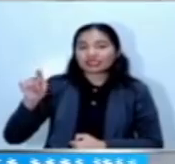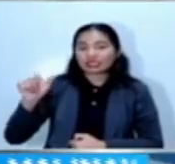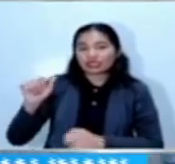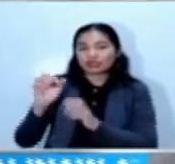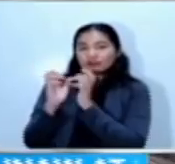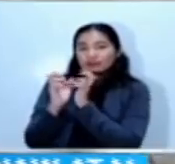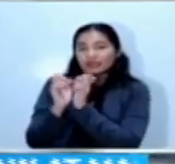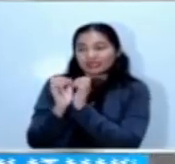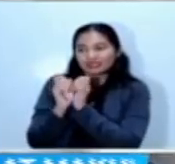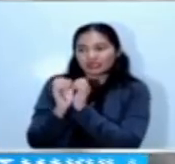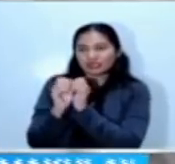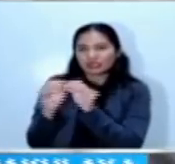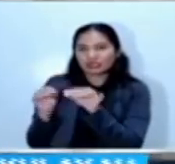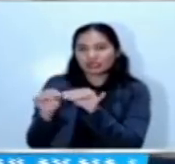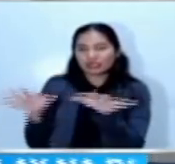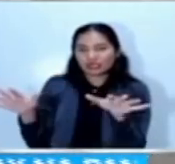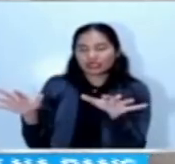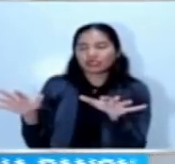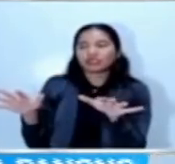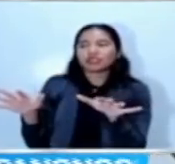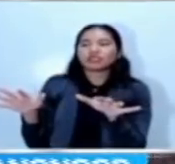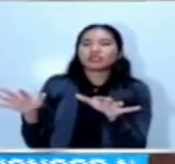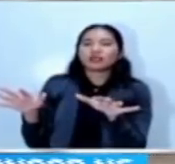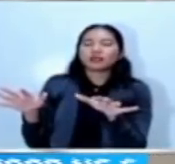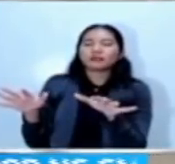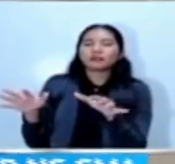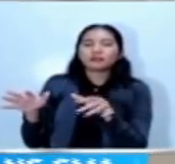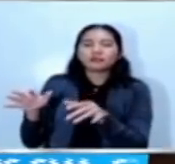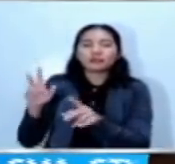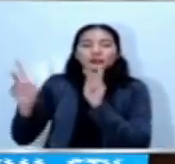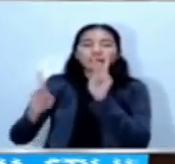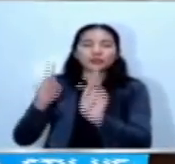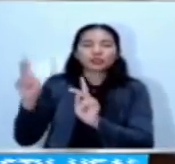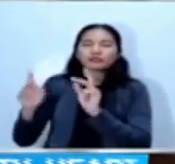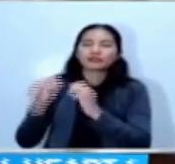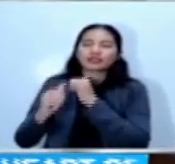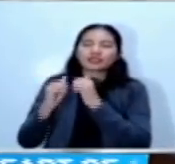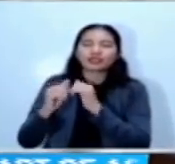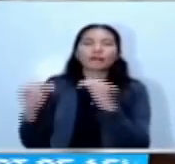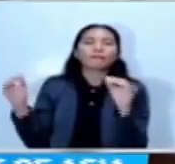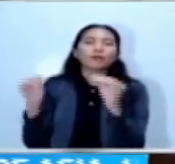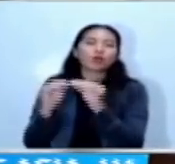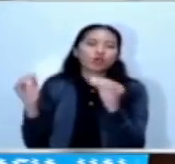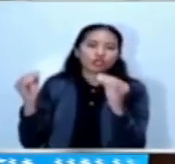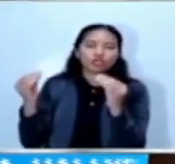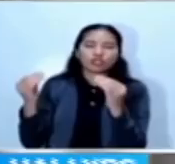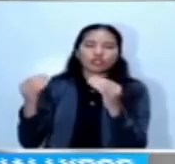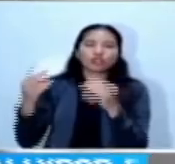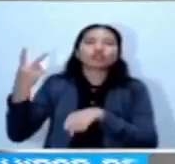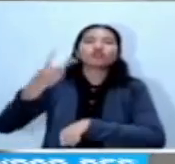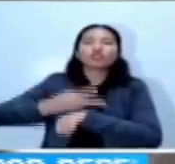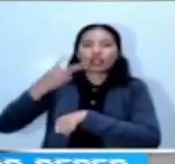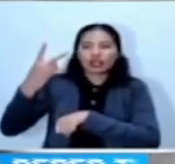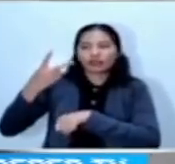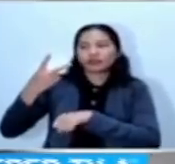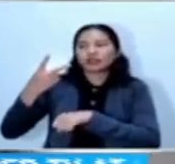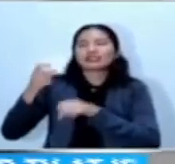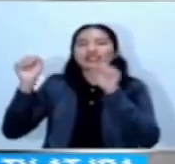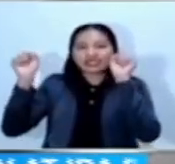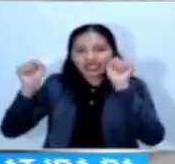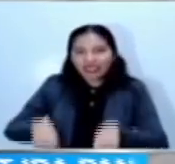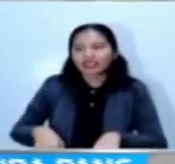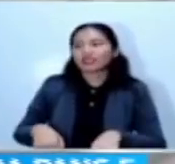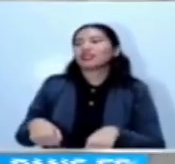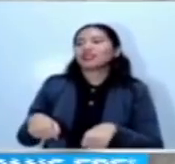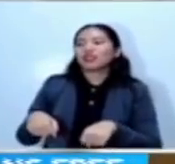hospitalization is double. Ibig sabihin, mas mahigit siya kesa sa hospitalization rate ng